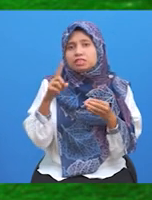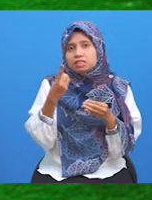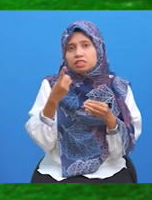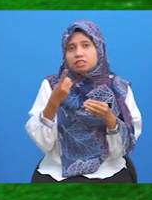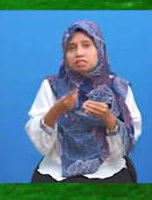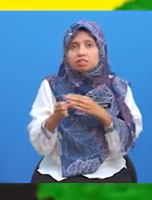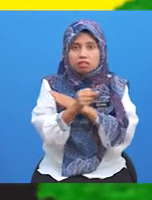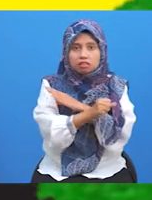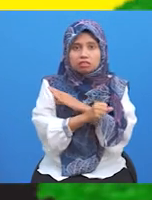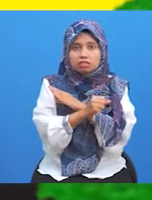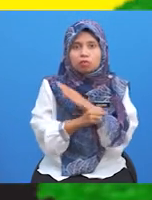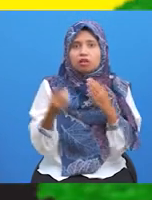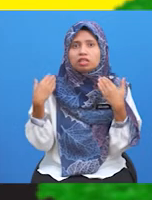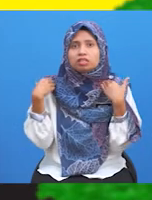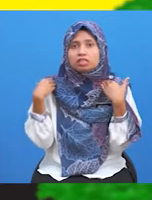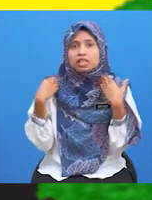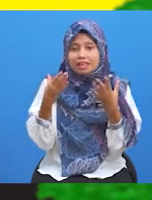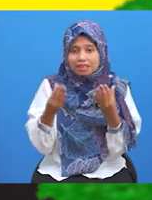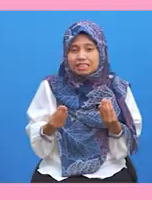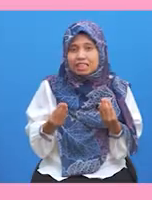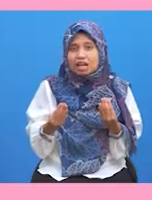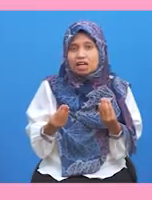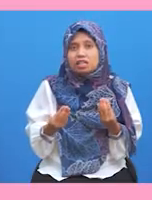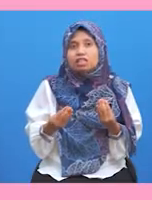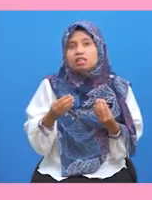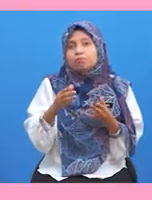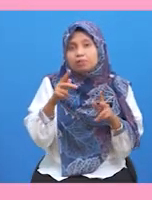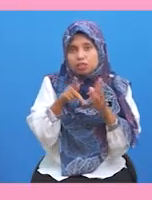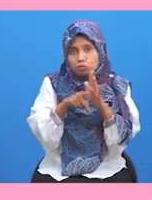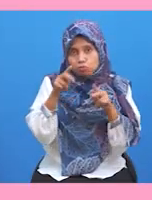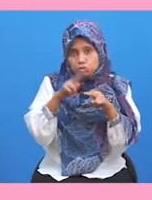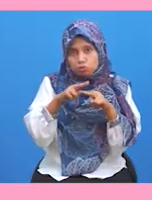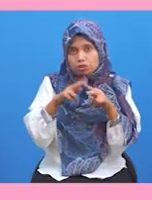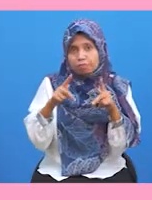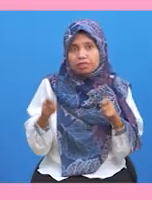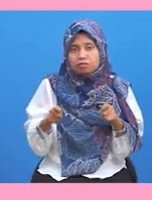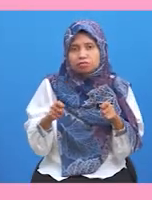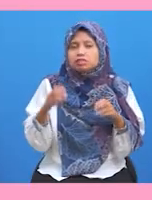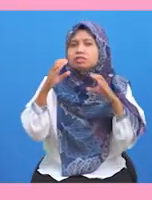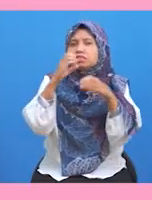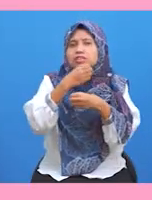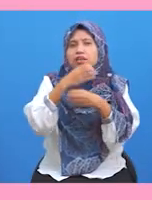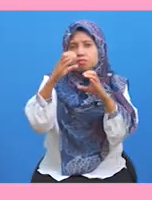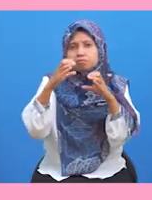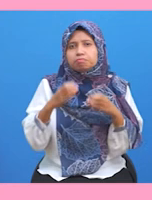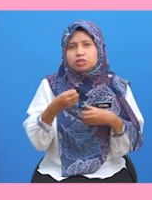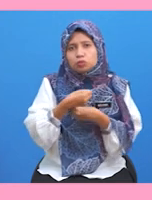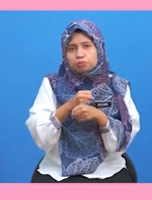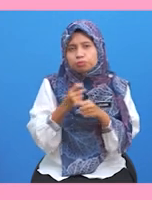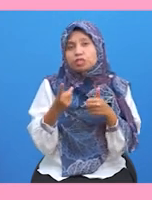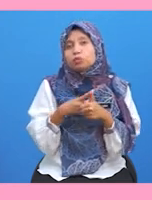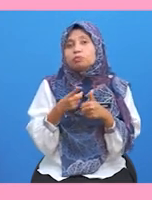peribumi Sarawak. Jom murid-murid kita pelajari bentuk atau cara penentangan.